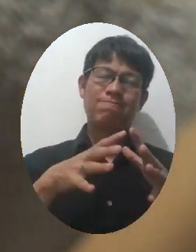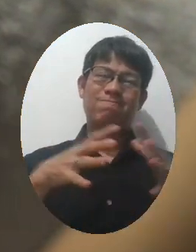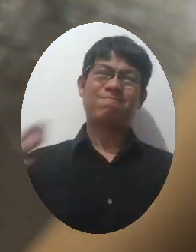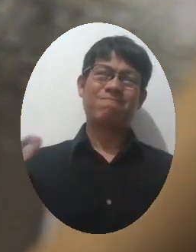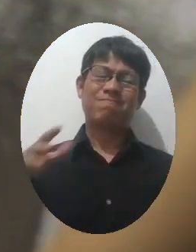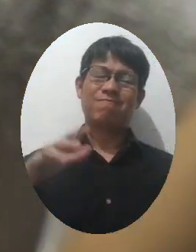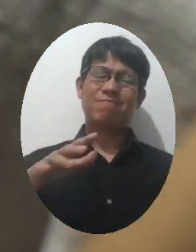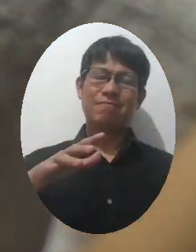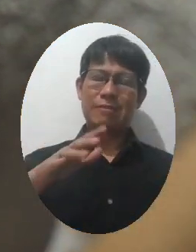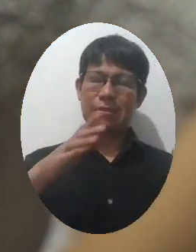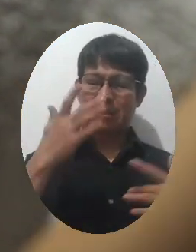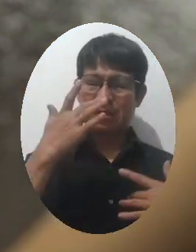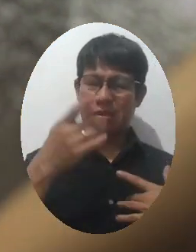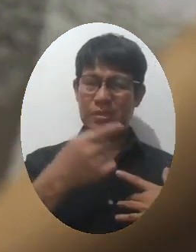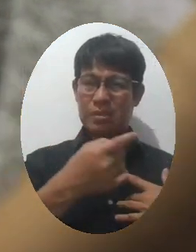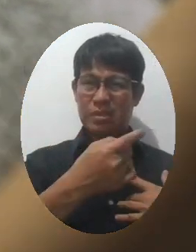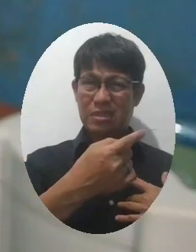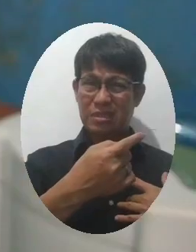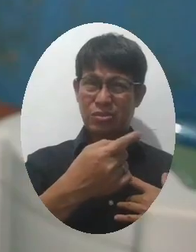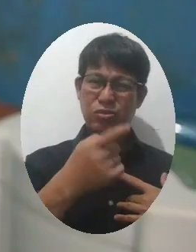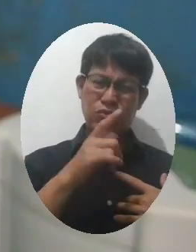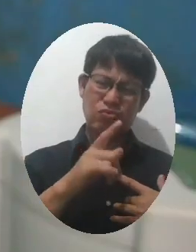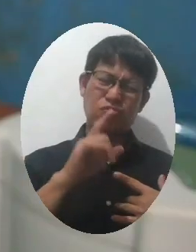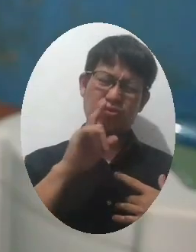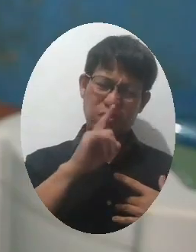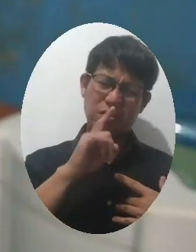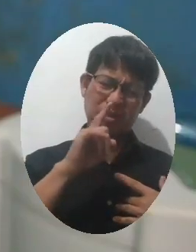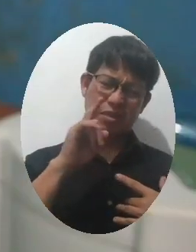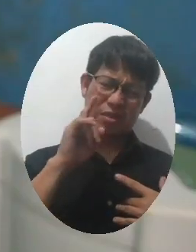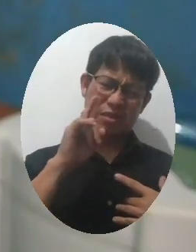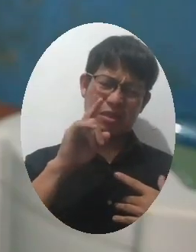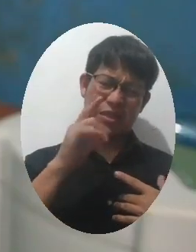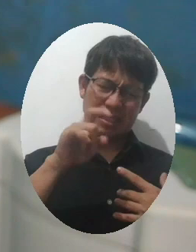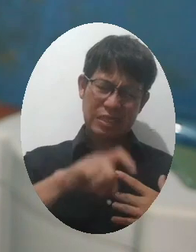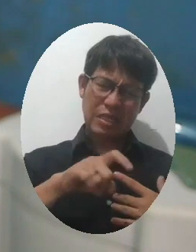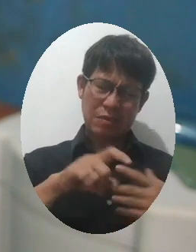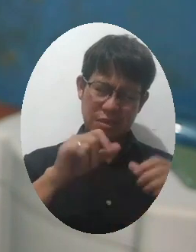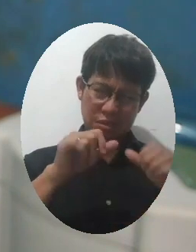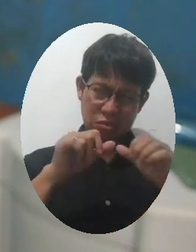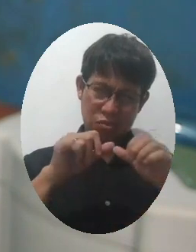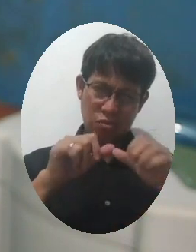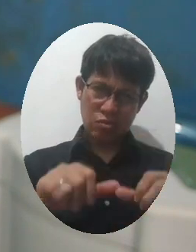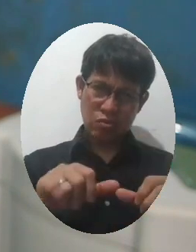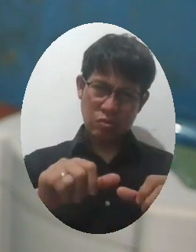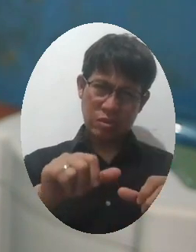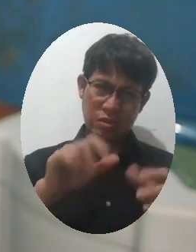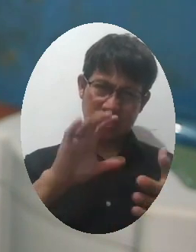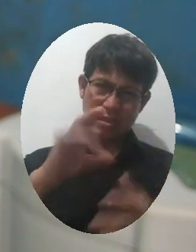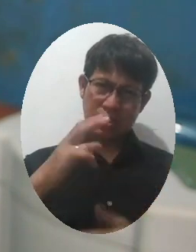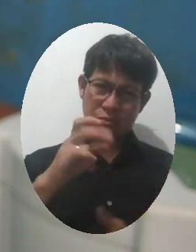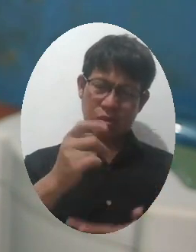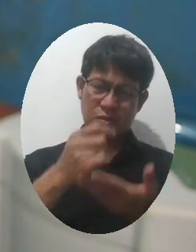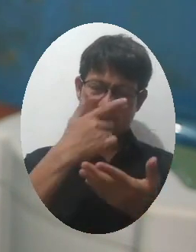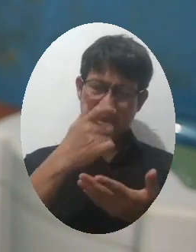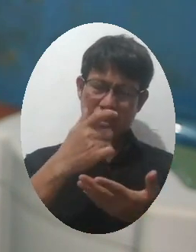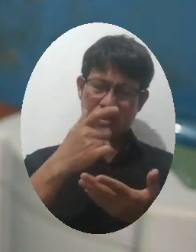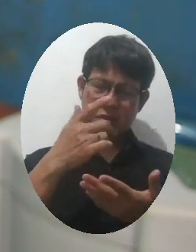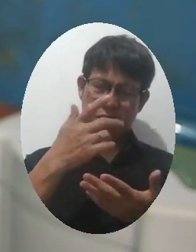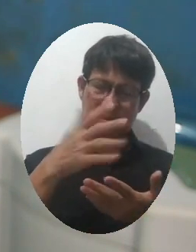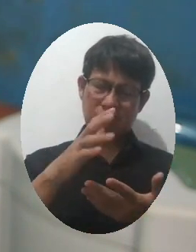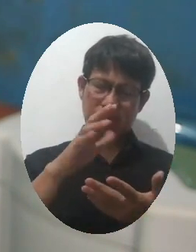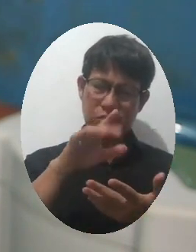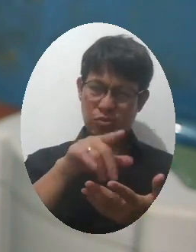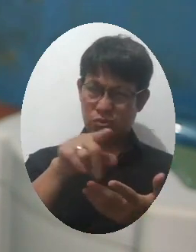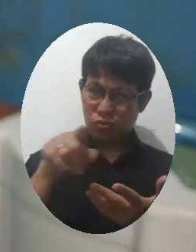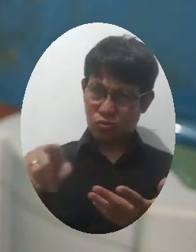lalala. Sabi ko na lang sa sarili ko na tuloy-tuloy na lang namin kasi matatapos din naman to.